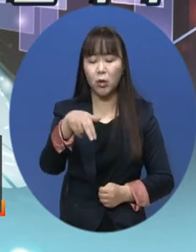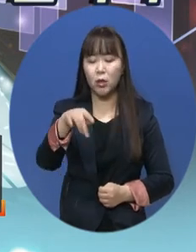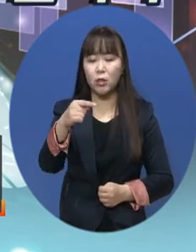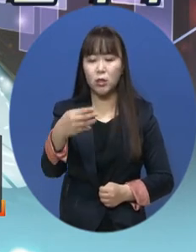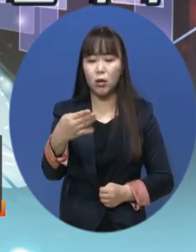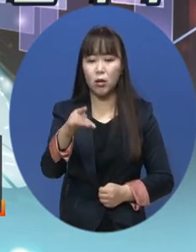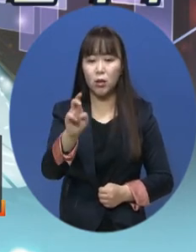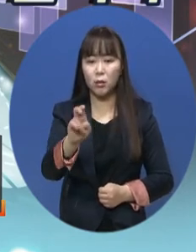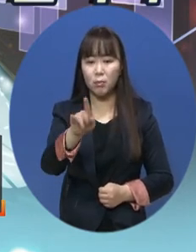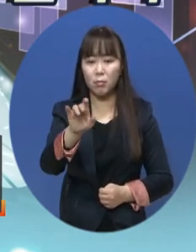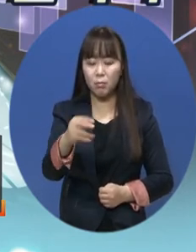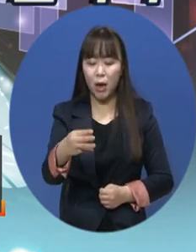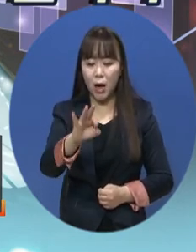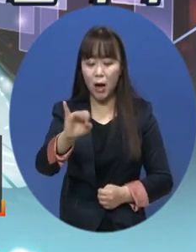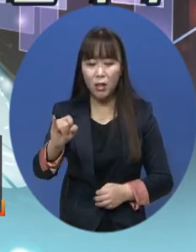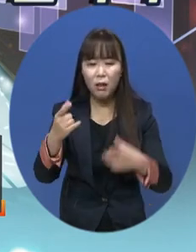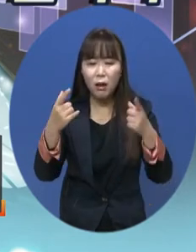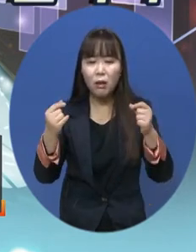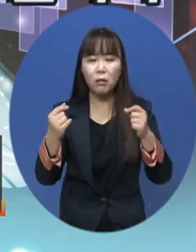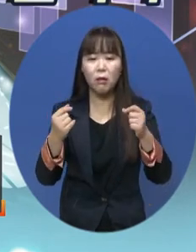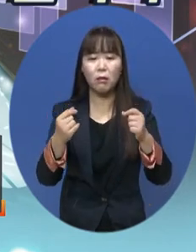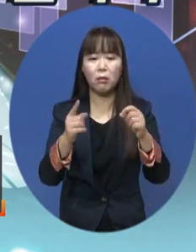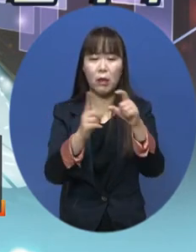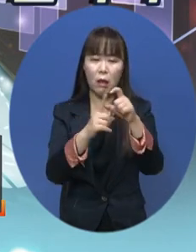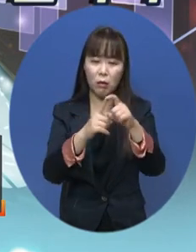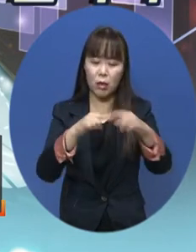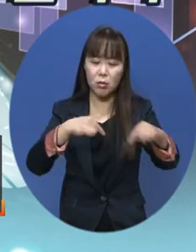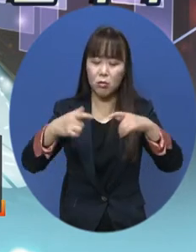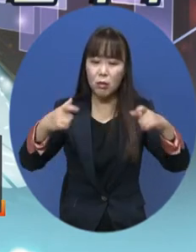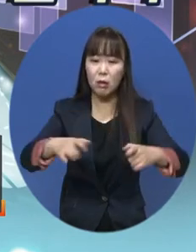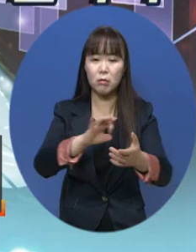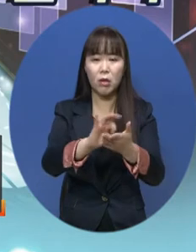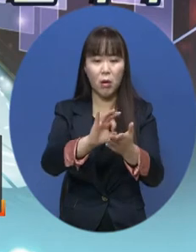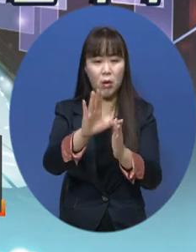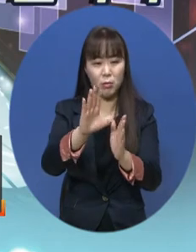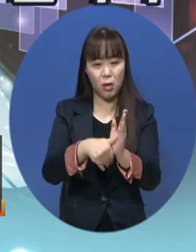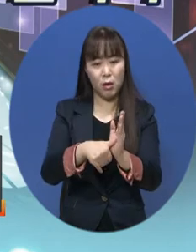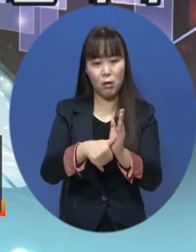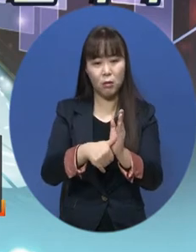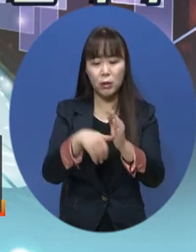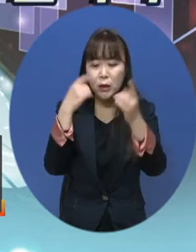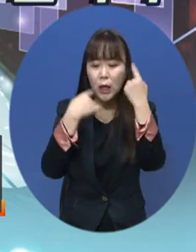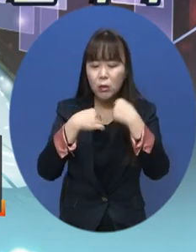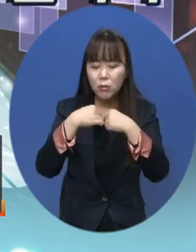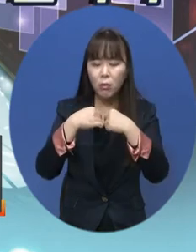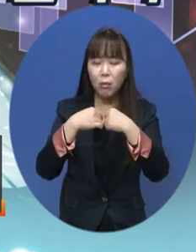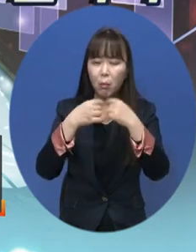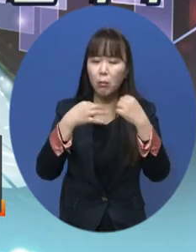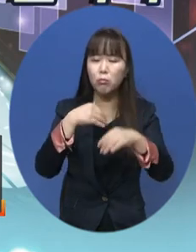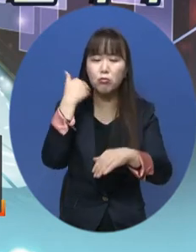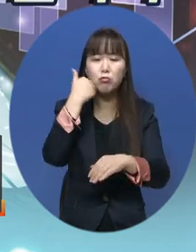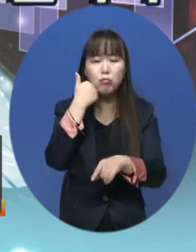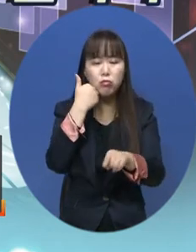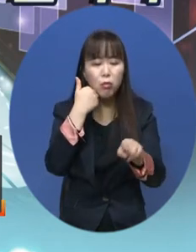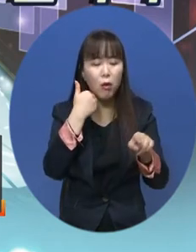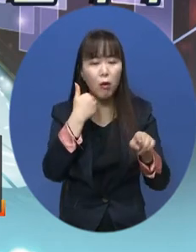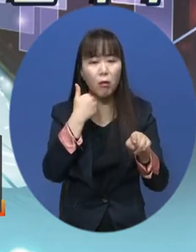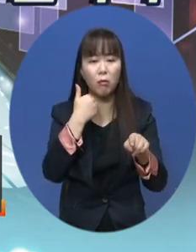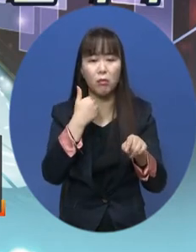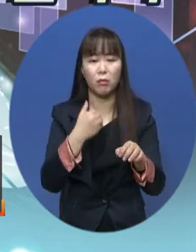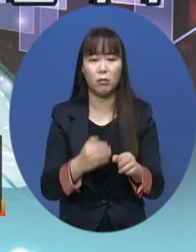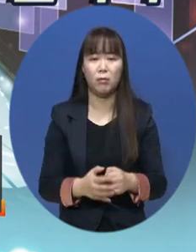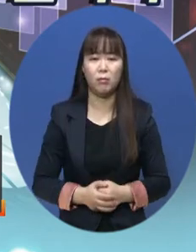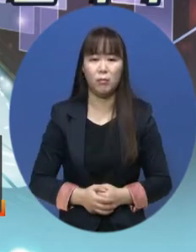표현이 아직도 정치권에서 사용될 때 그 깊은 상처는 누가